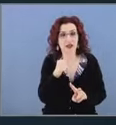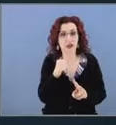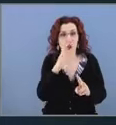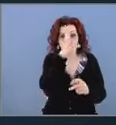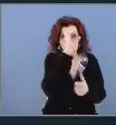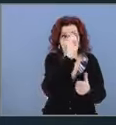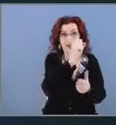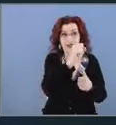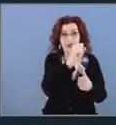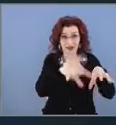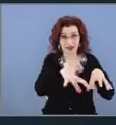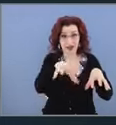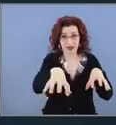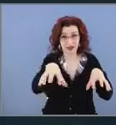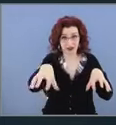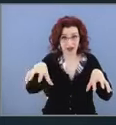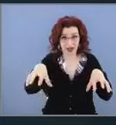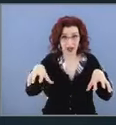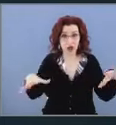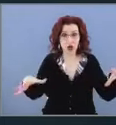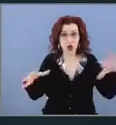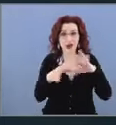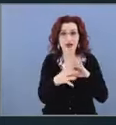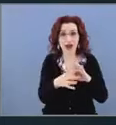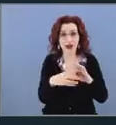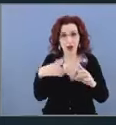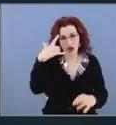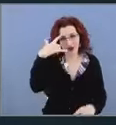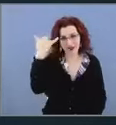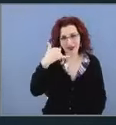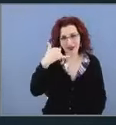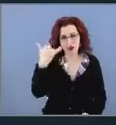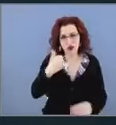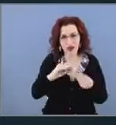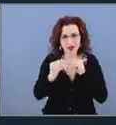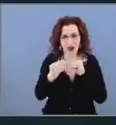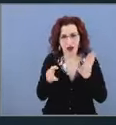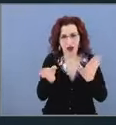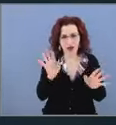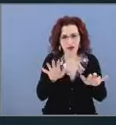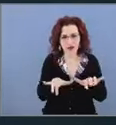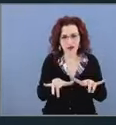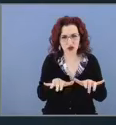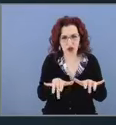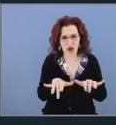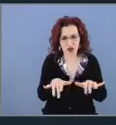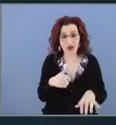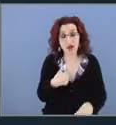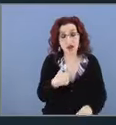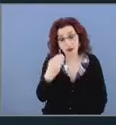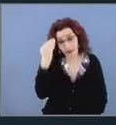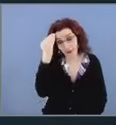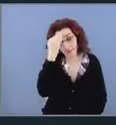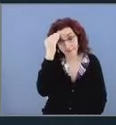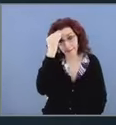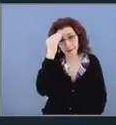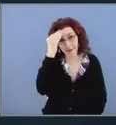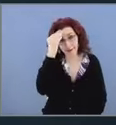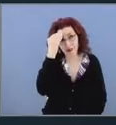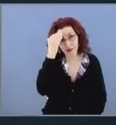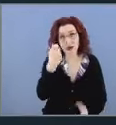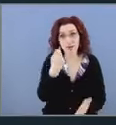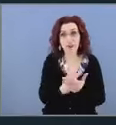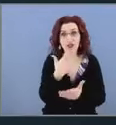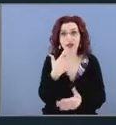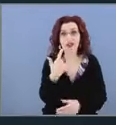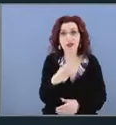temi dell'intelligenza artificiale. Beh, mi sembra particolarmente significativo che il Lazio è molto presente